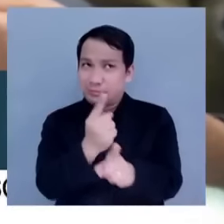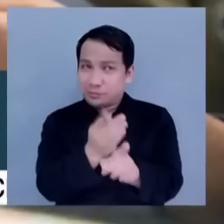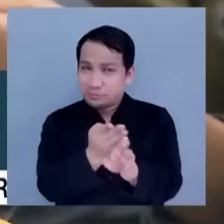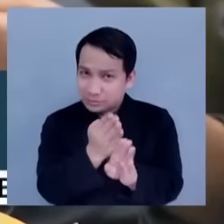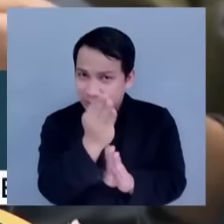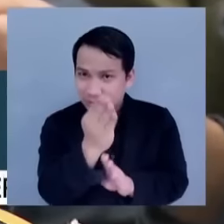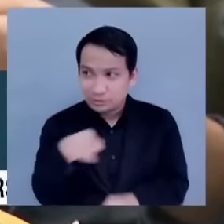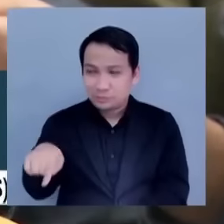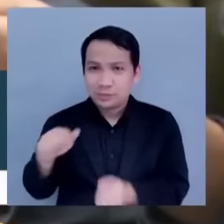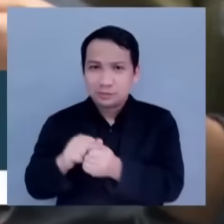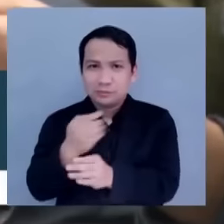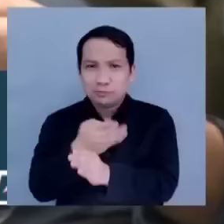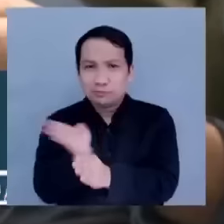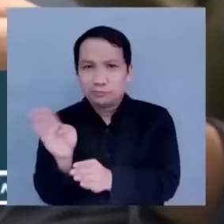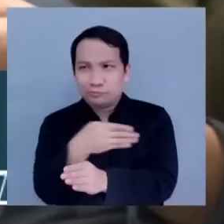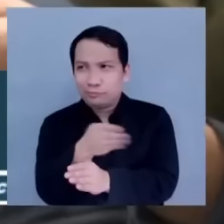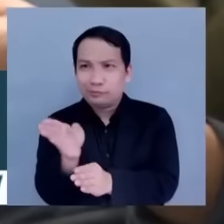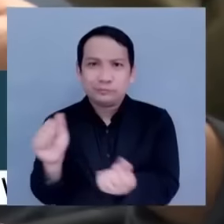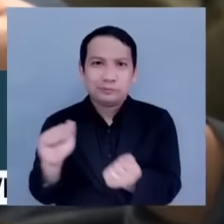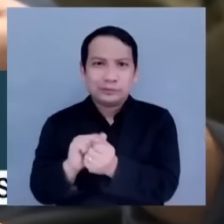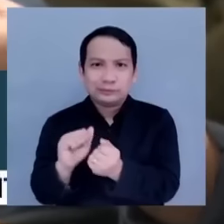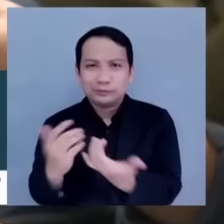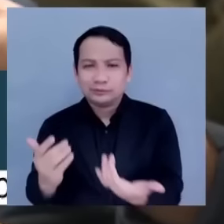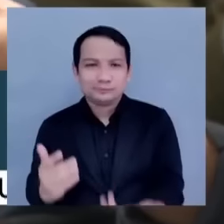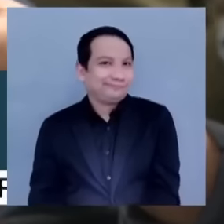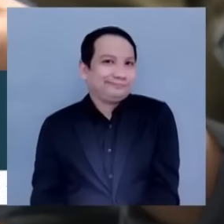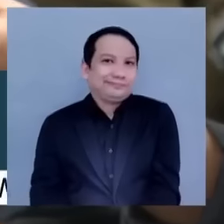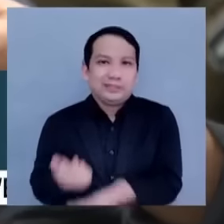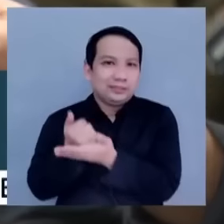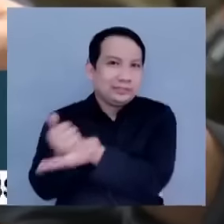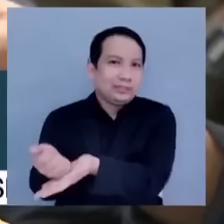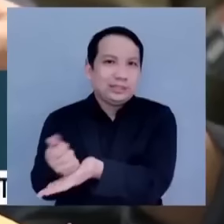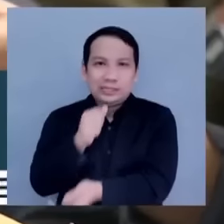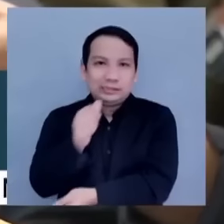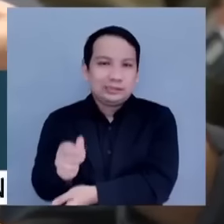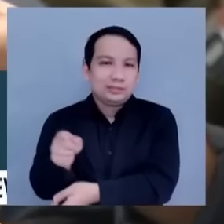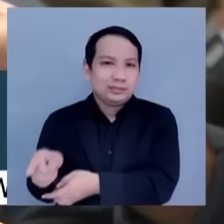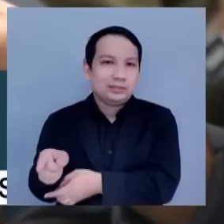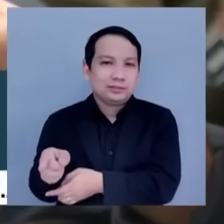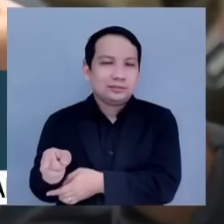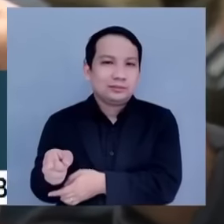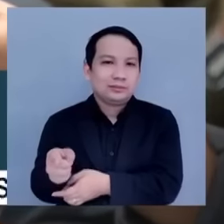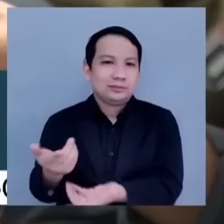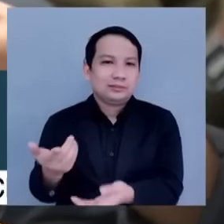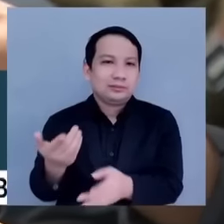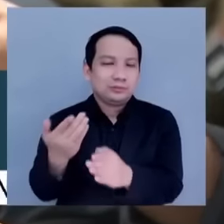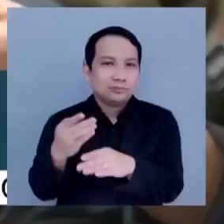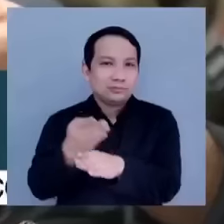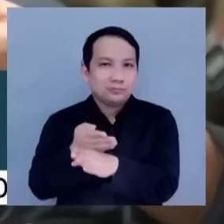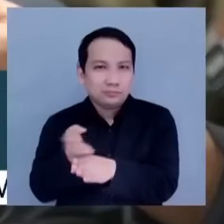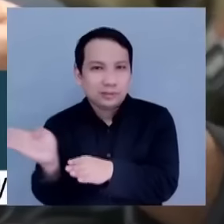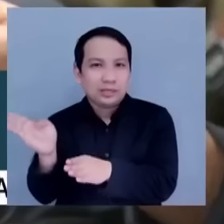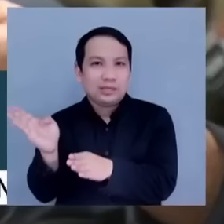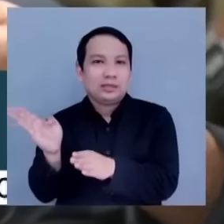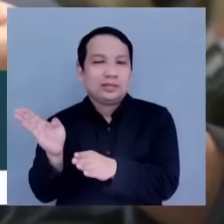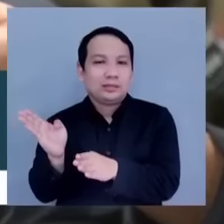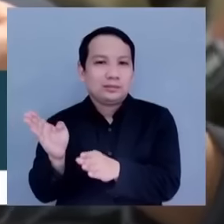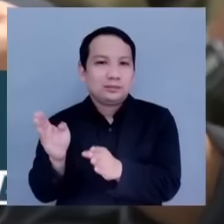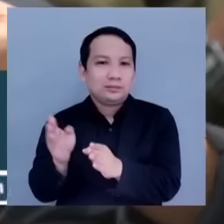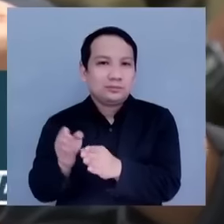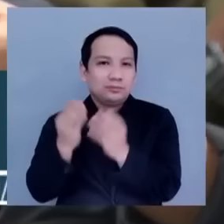mga kasamahan niya. Because it will not help her at all to be evasive. Mas bibigat ang